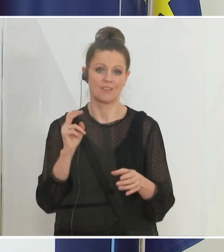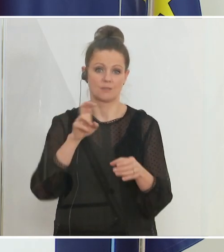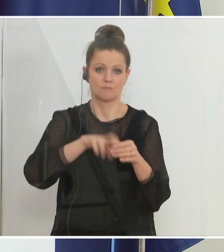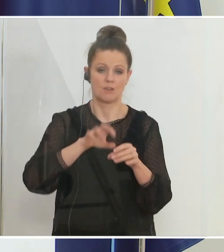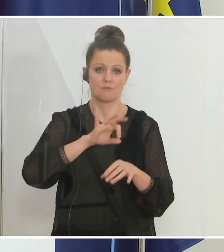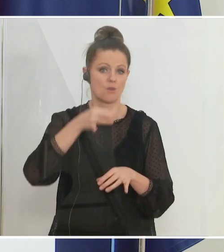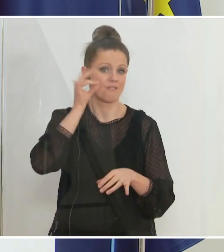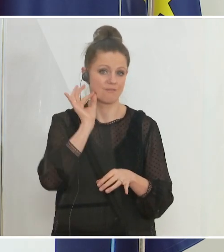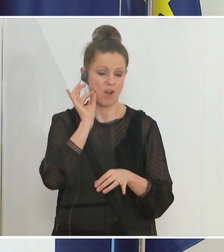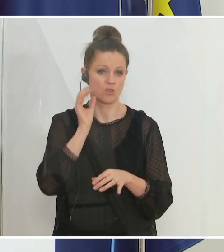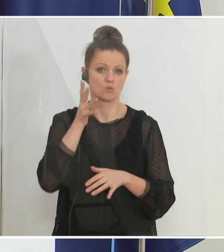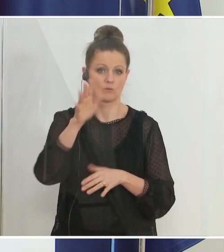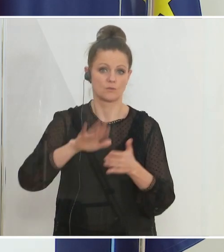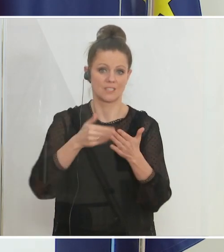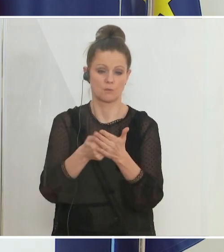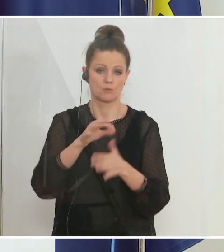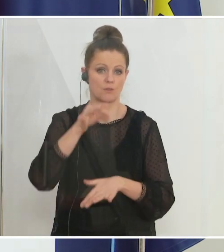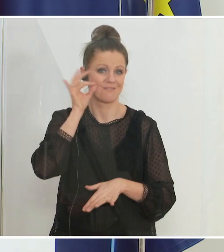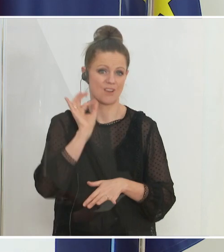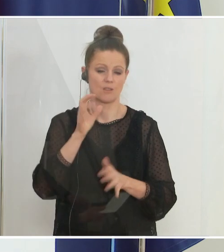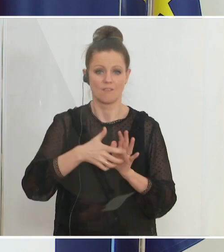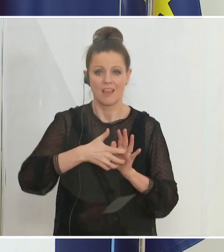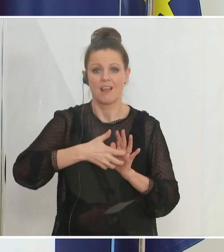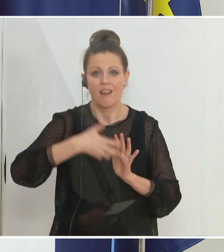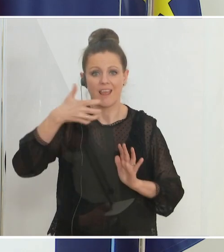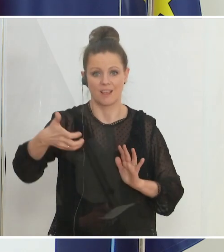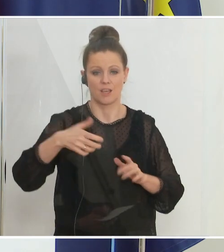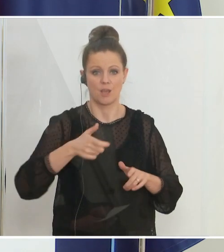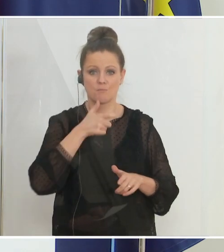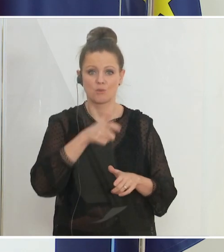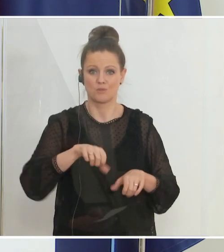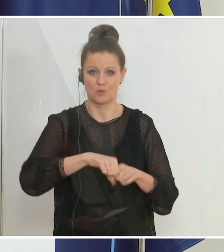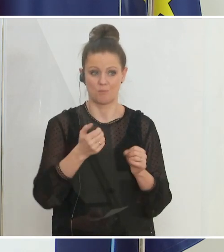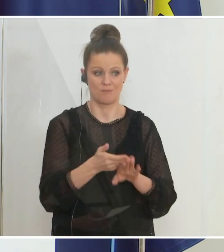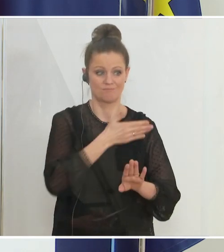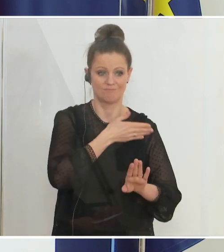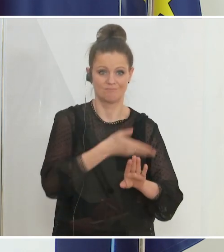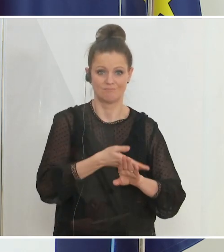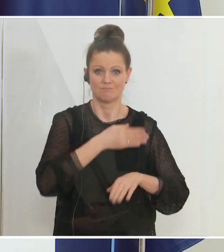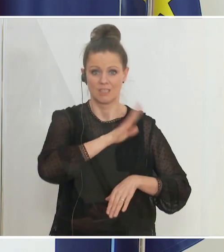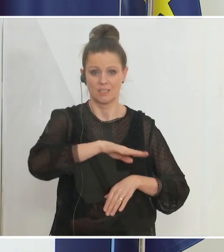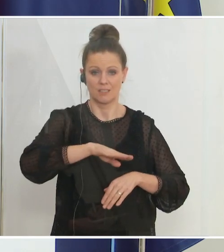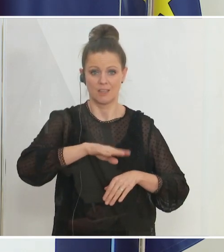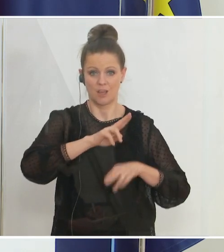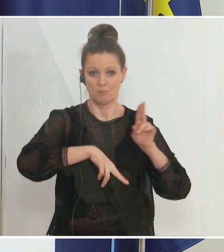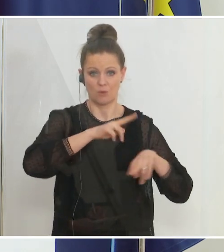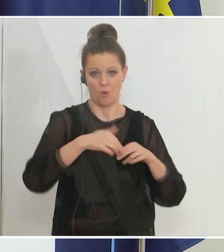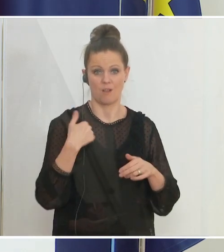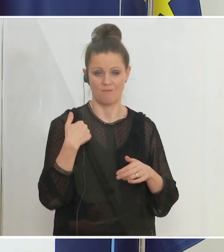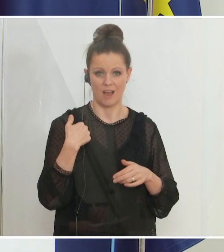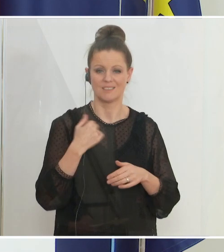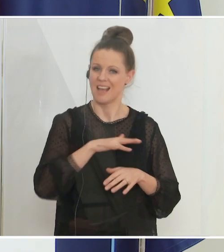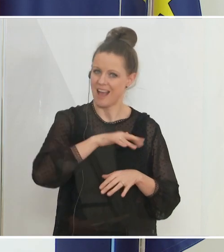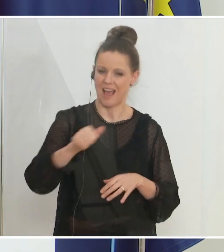spezielles Kursangebot für Frauen mit einer längeren Berufsunterbrechung aus Gründen der Kinderbetreuung. All diese Programme sind, und das